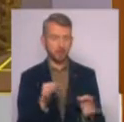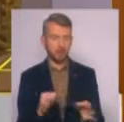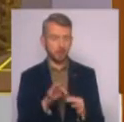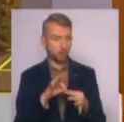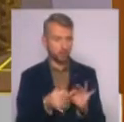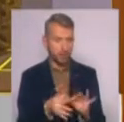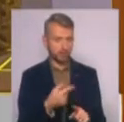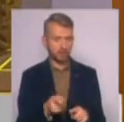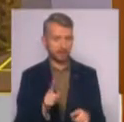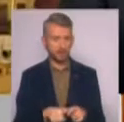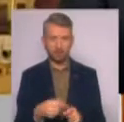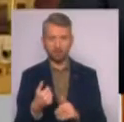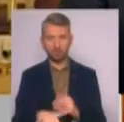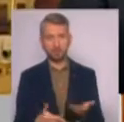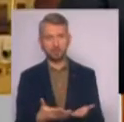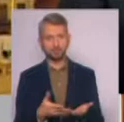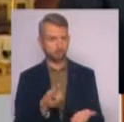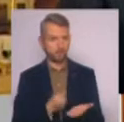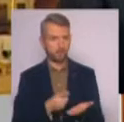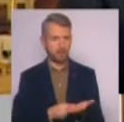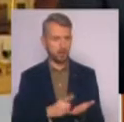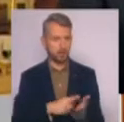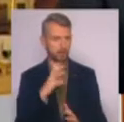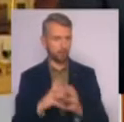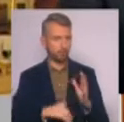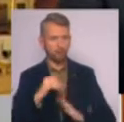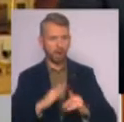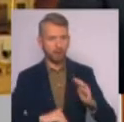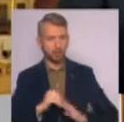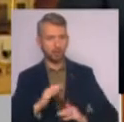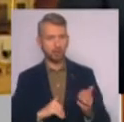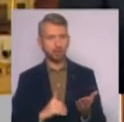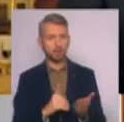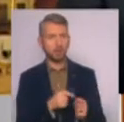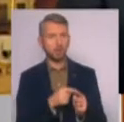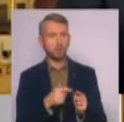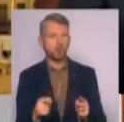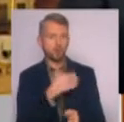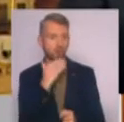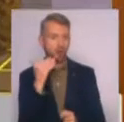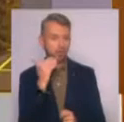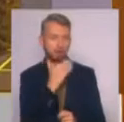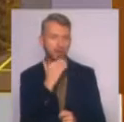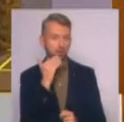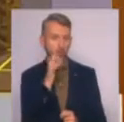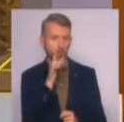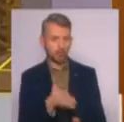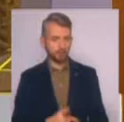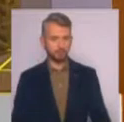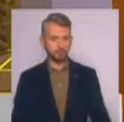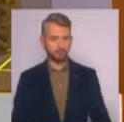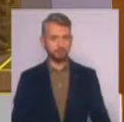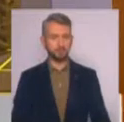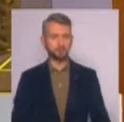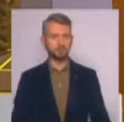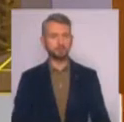ускладнень, це вже доведено світовою практикою протягом багатьох-багатьох років.